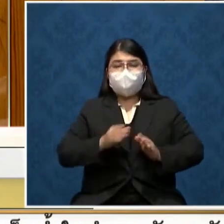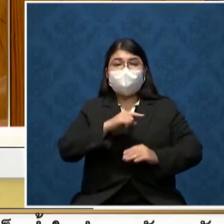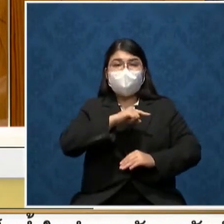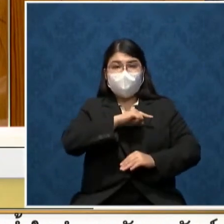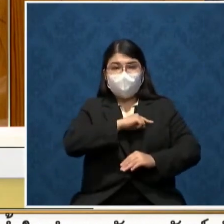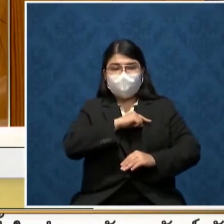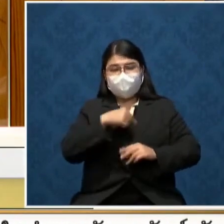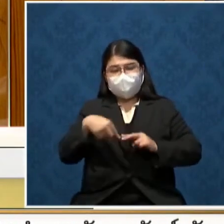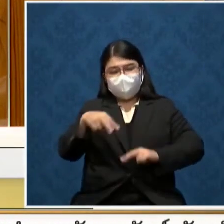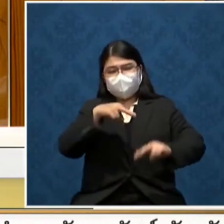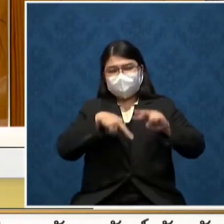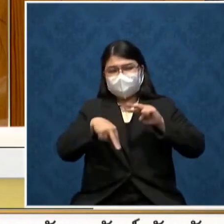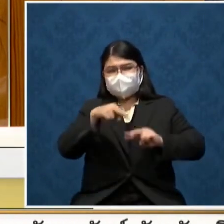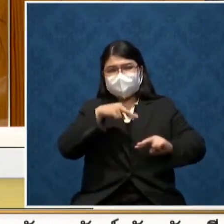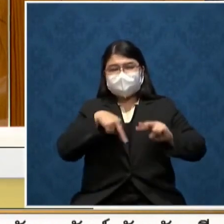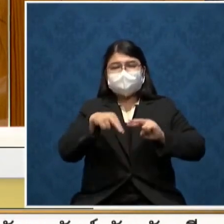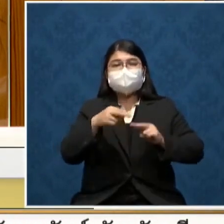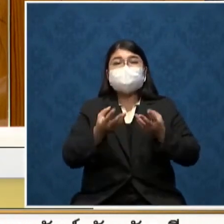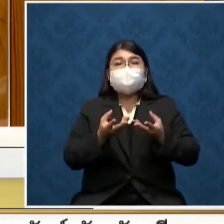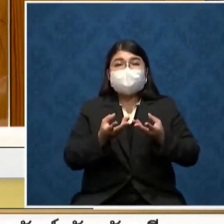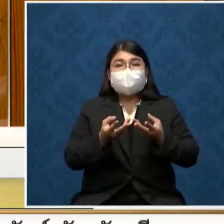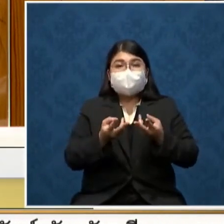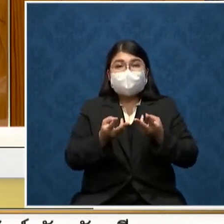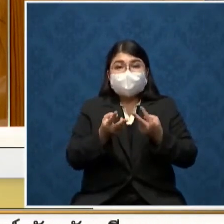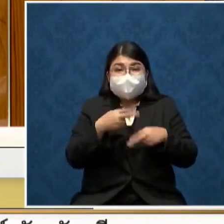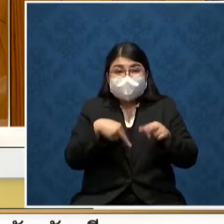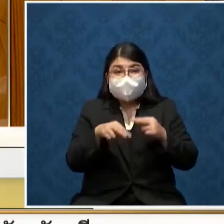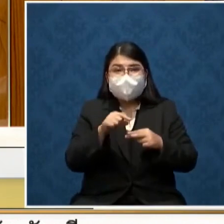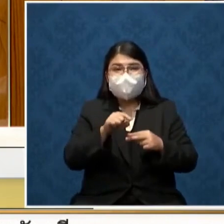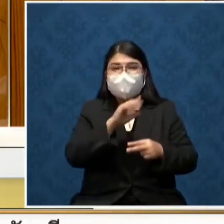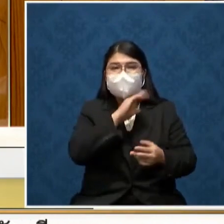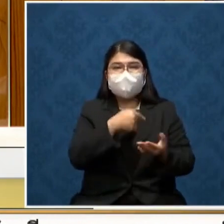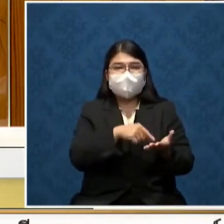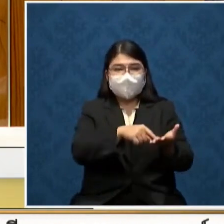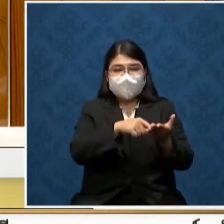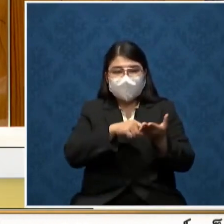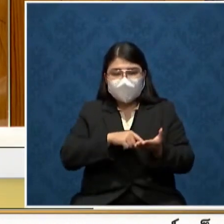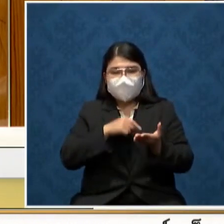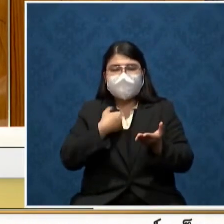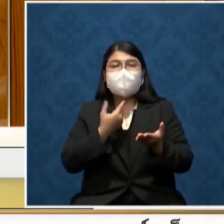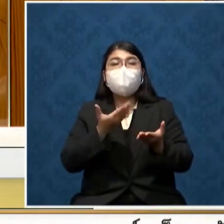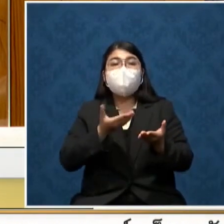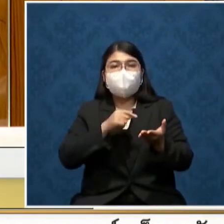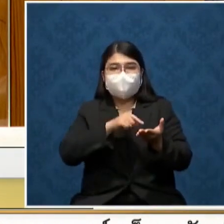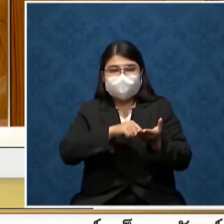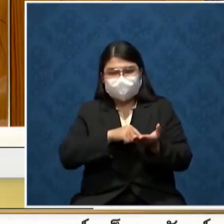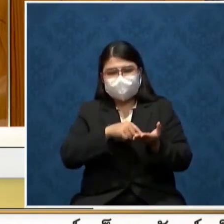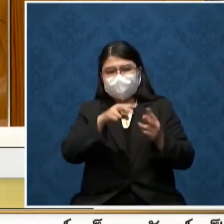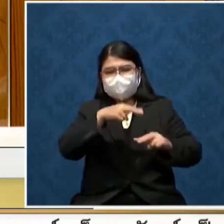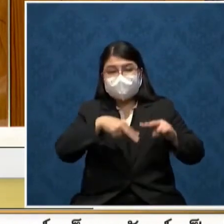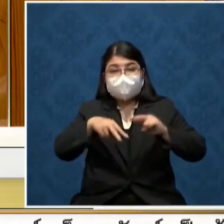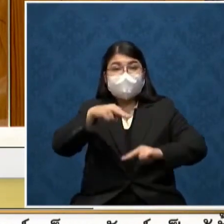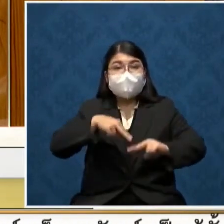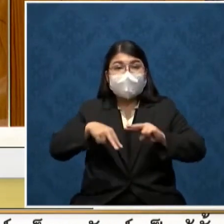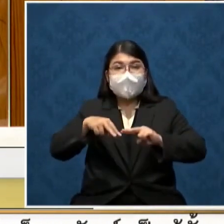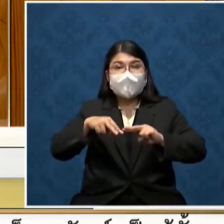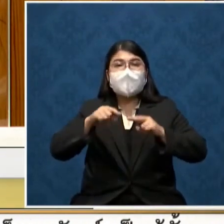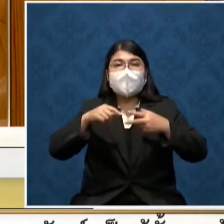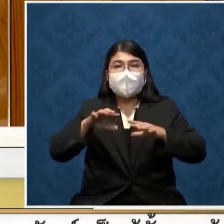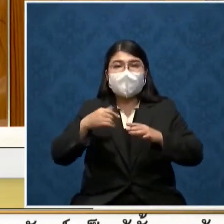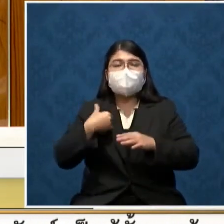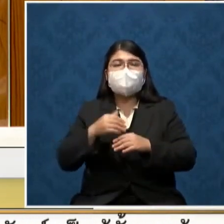งเงินของหน่วยรับงบประมาณที่ได้เสนอขอมาโดยสำนักงบประมาณนั้นนะครับกับสภ